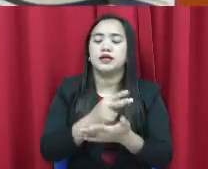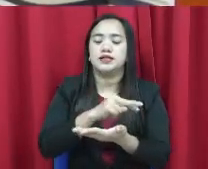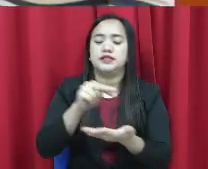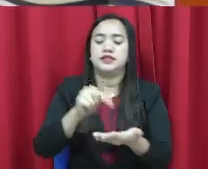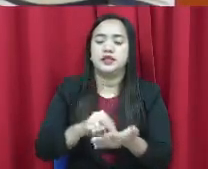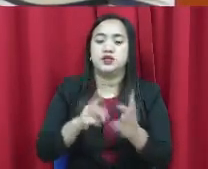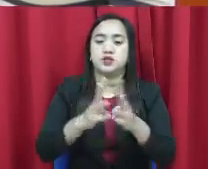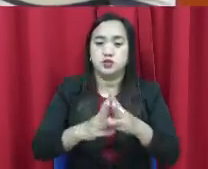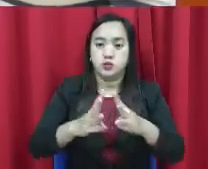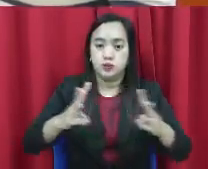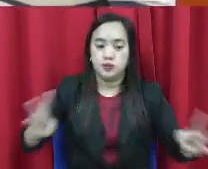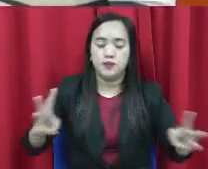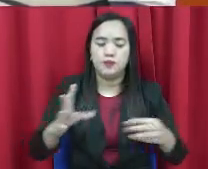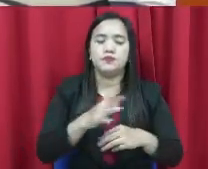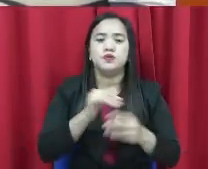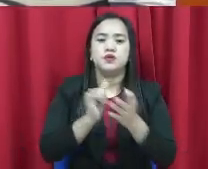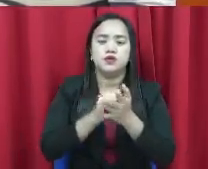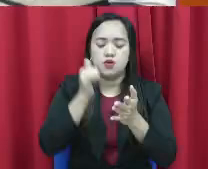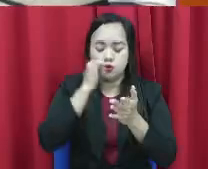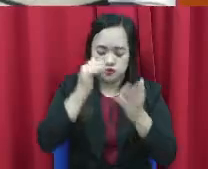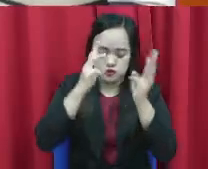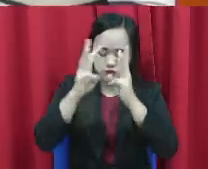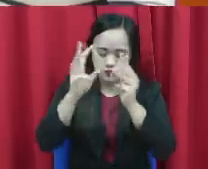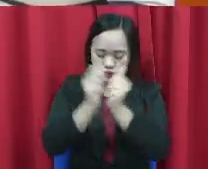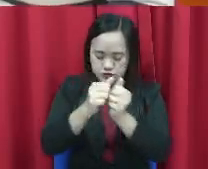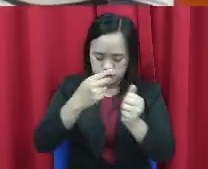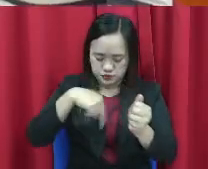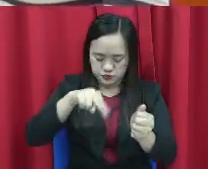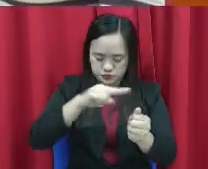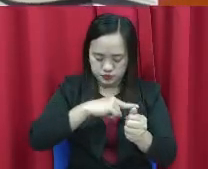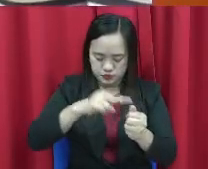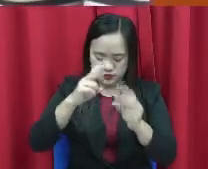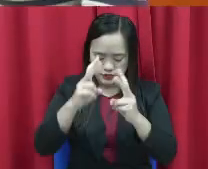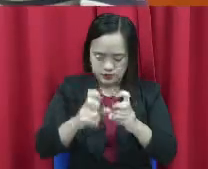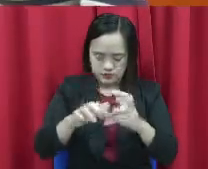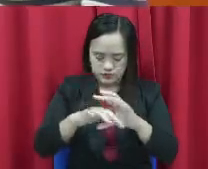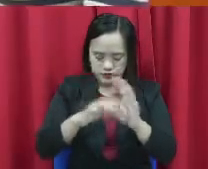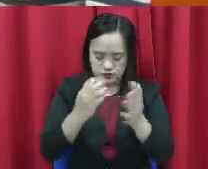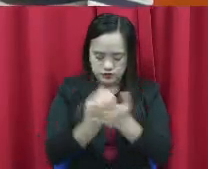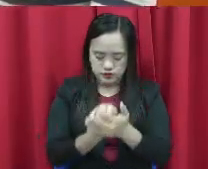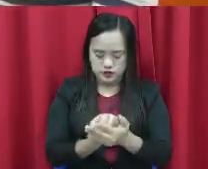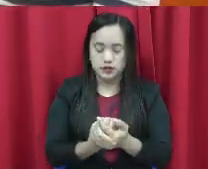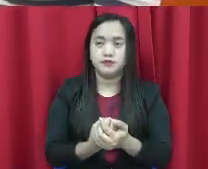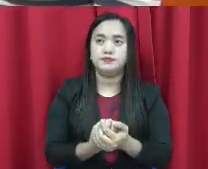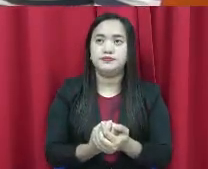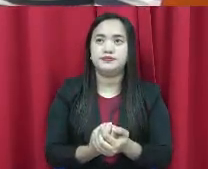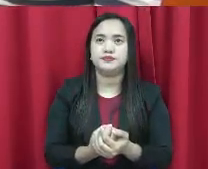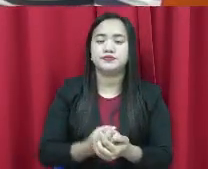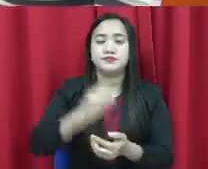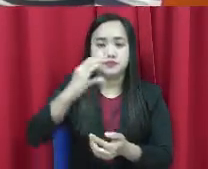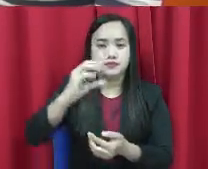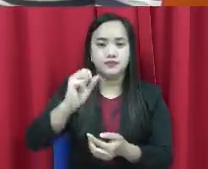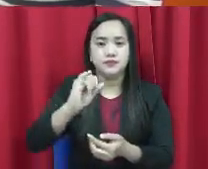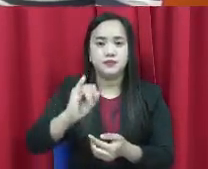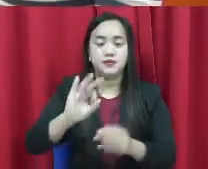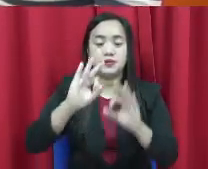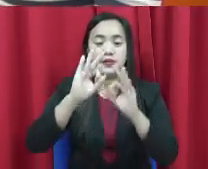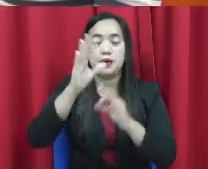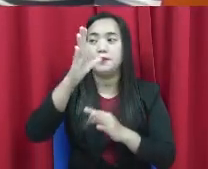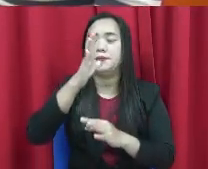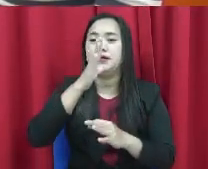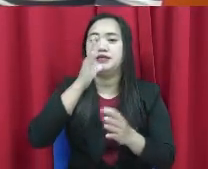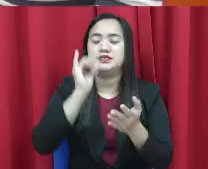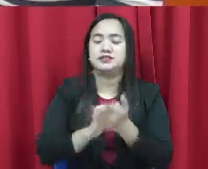worldwide na sumusubaybay po sa atin at maging yung ating CSI family mothers na naka-tune in po in